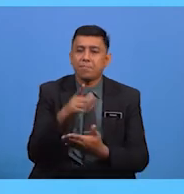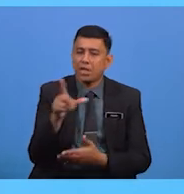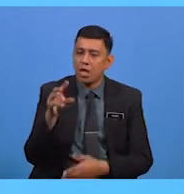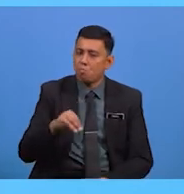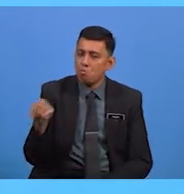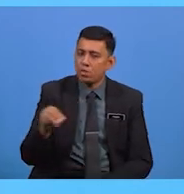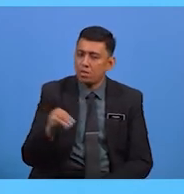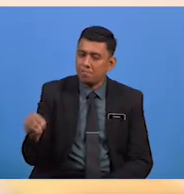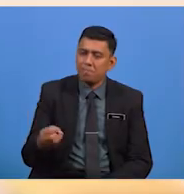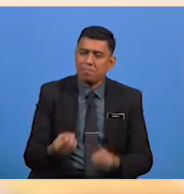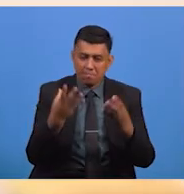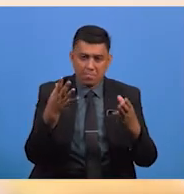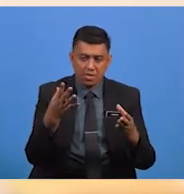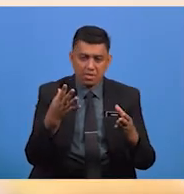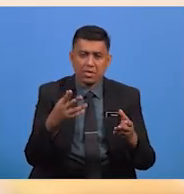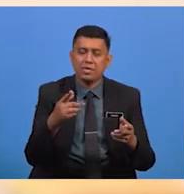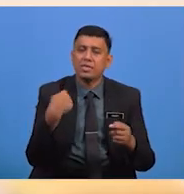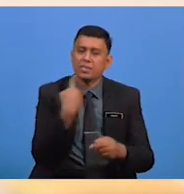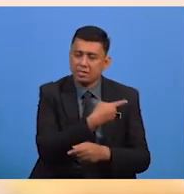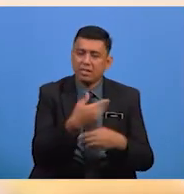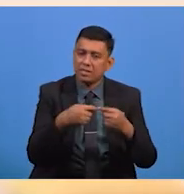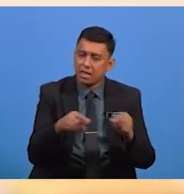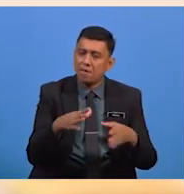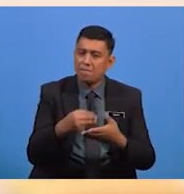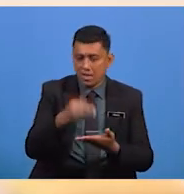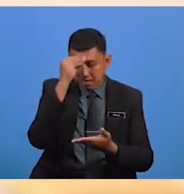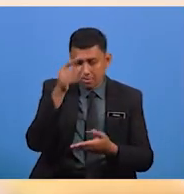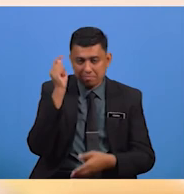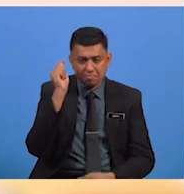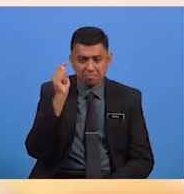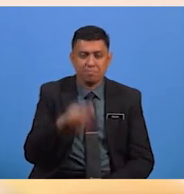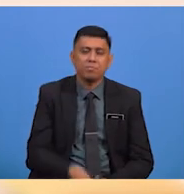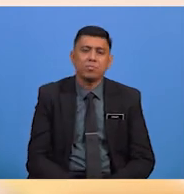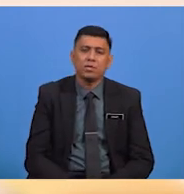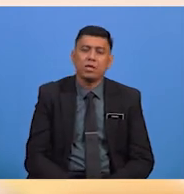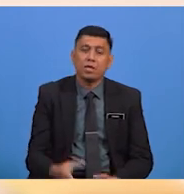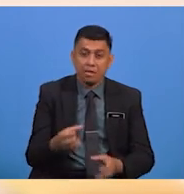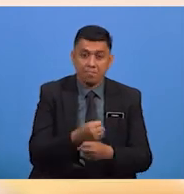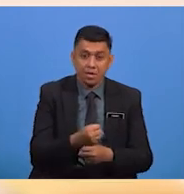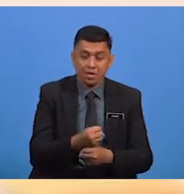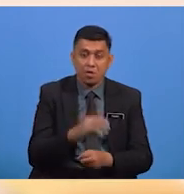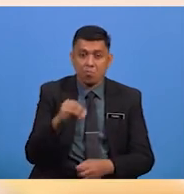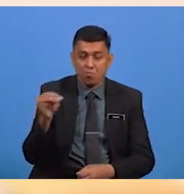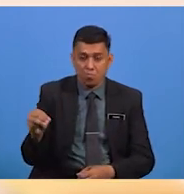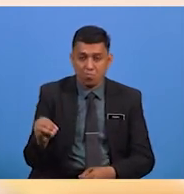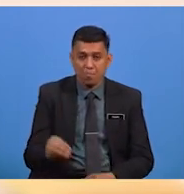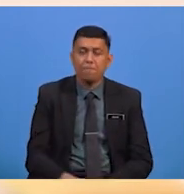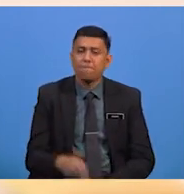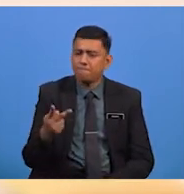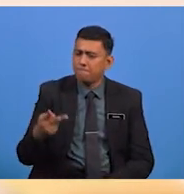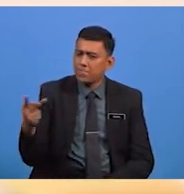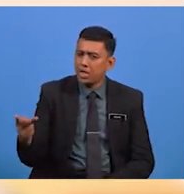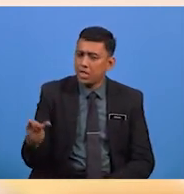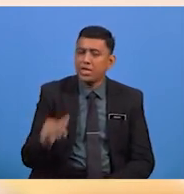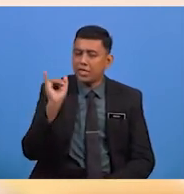Baiklah murid-murid, banyak yang telah kita pelajari tadi kan? Dapatkah murid-murid sebutkan beberapa perkara